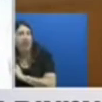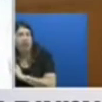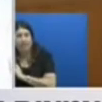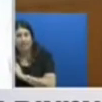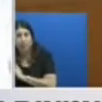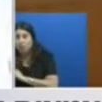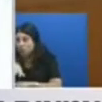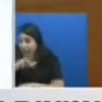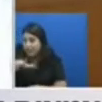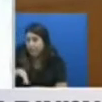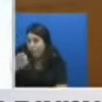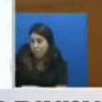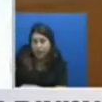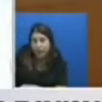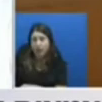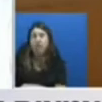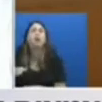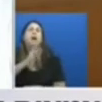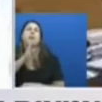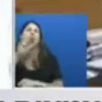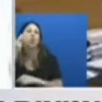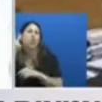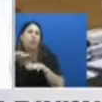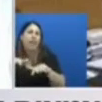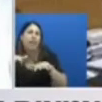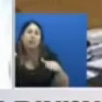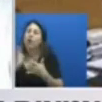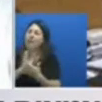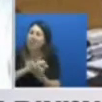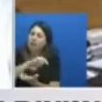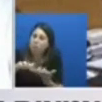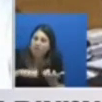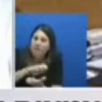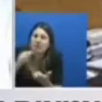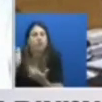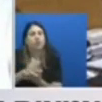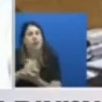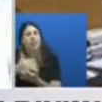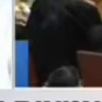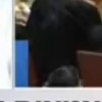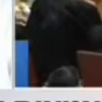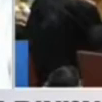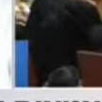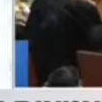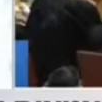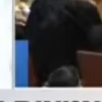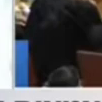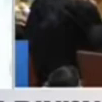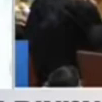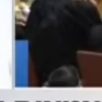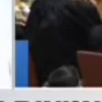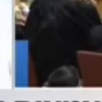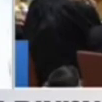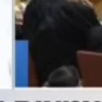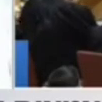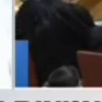הולכים אחד אני חייבת להגיד לך ש אני עדיין מזועזעת מהפרסום שמדינת ישראל ממשלת הימין אפשרה הכנסת